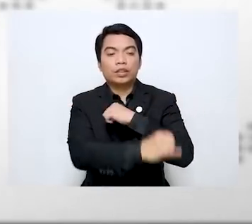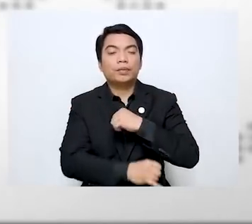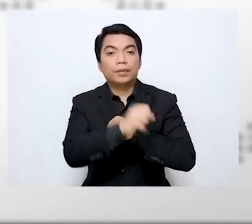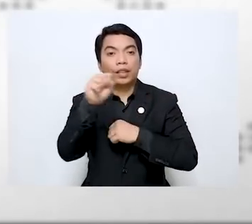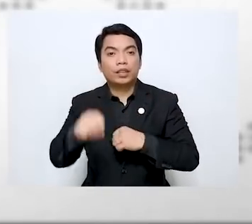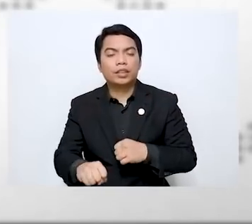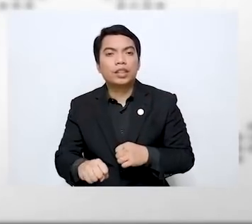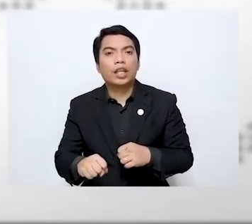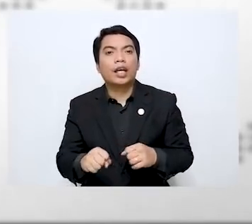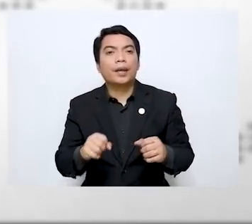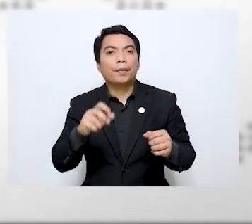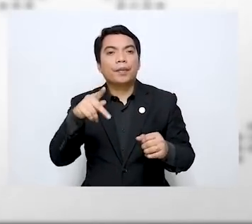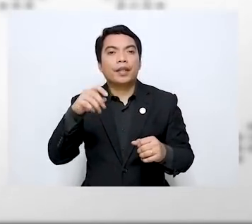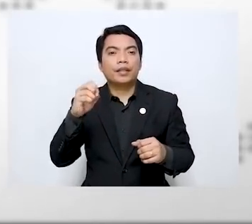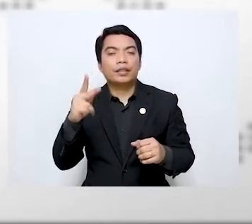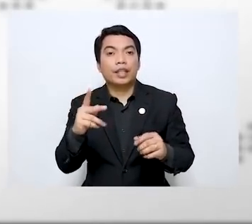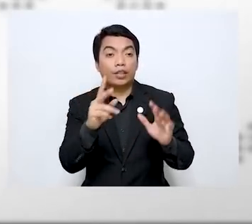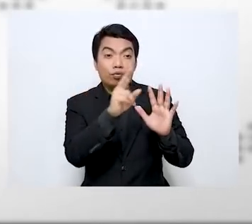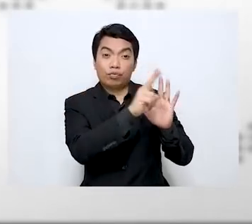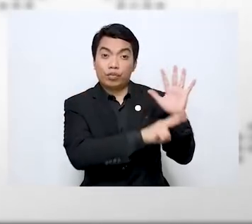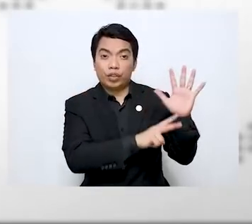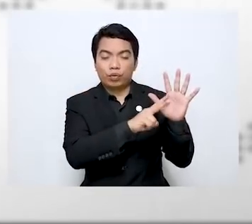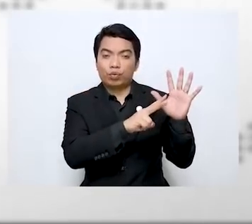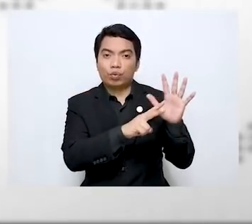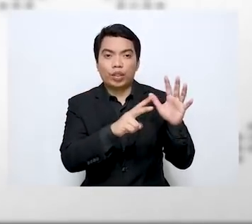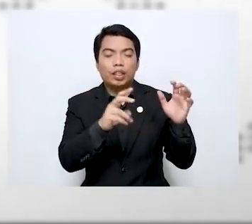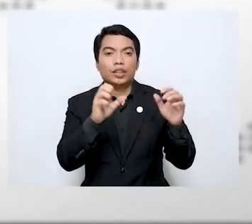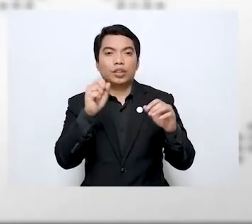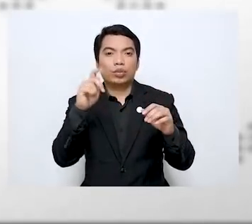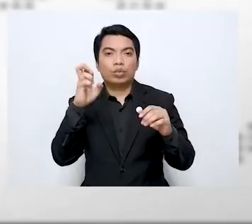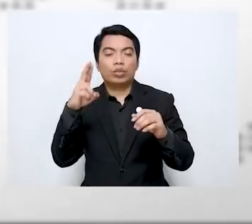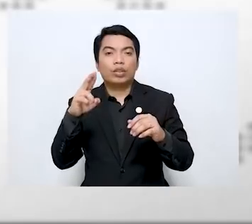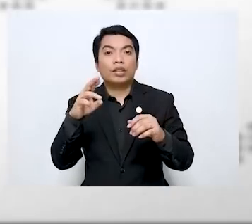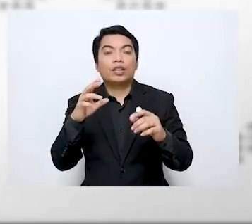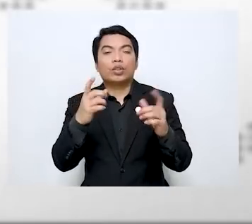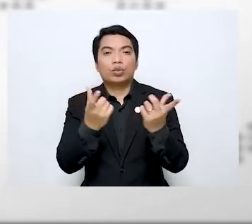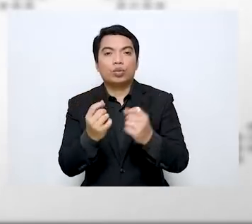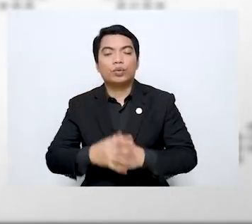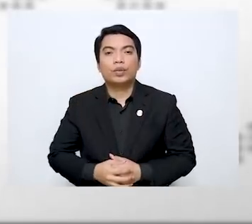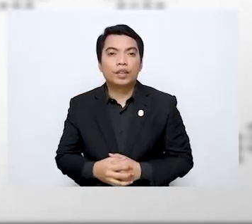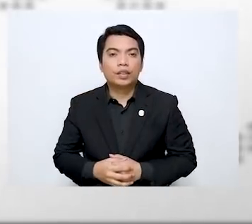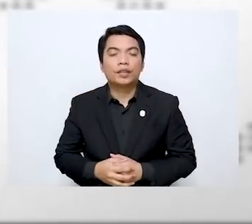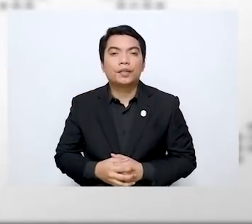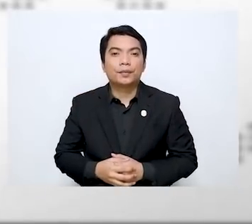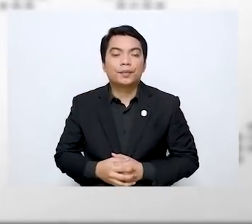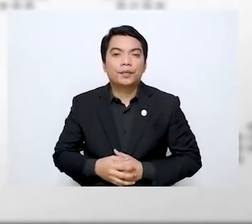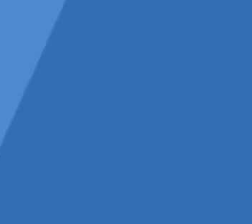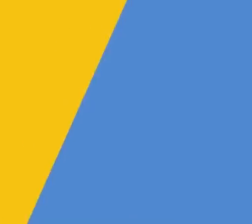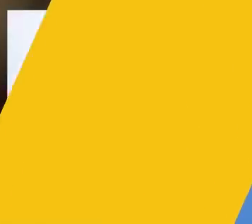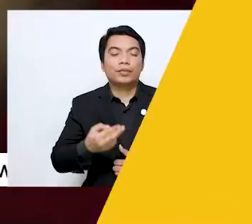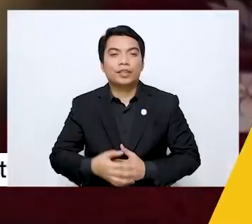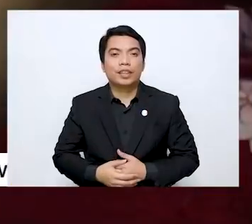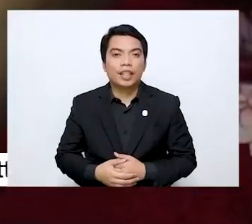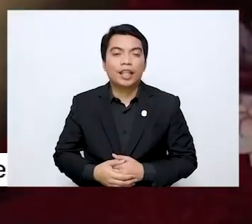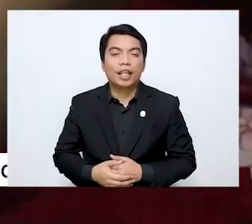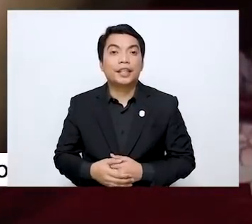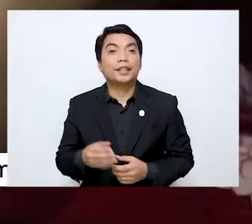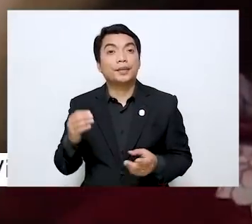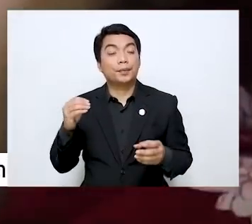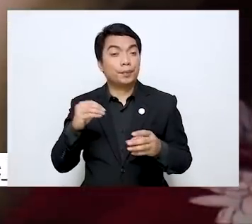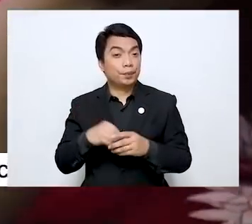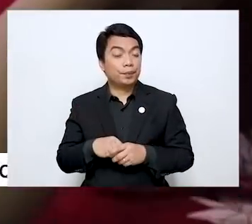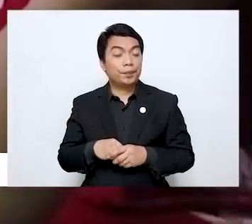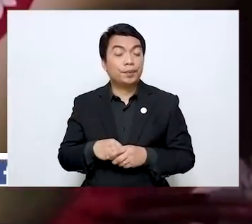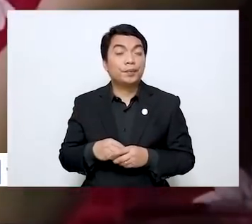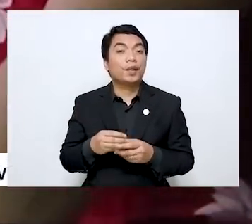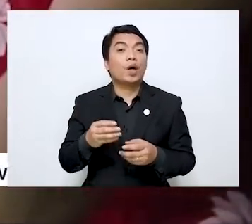South, isang PNK virtual tour ang sinagawa. Narito ang report ni kapatid na Casey Gatbonton. Sa loob pa lamang